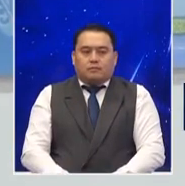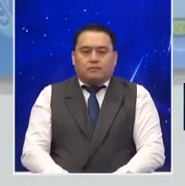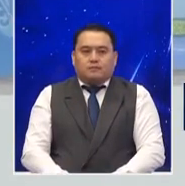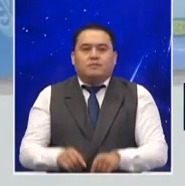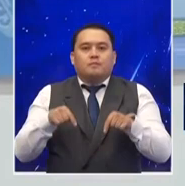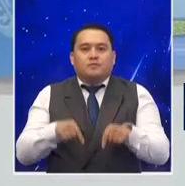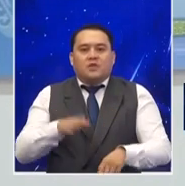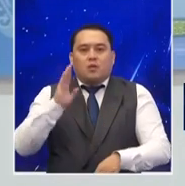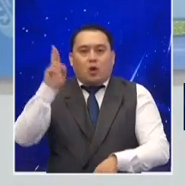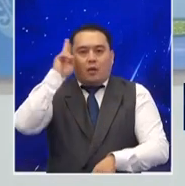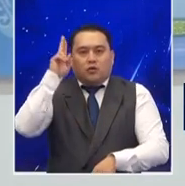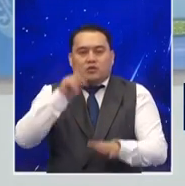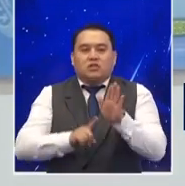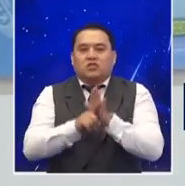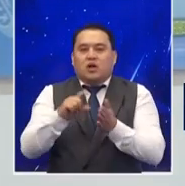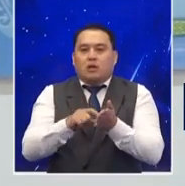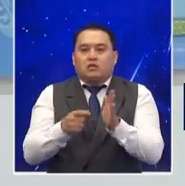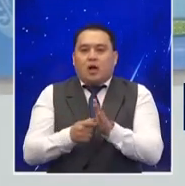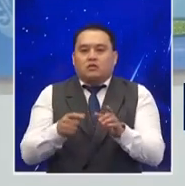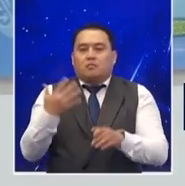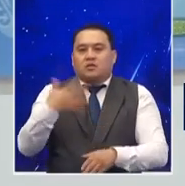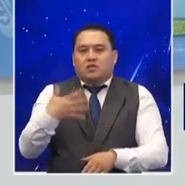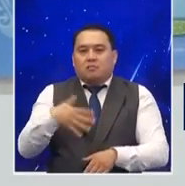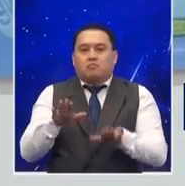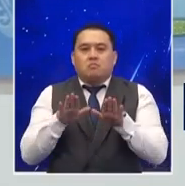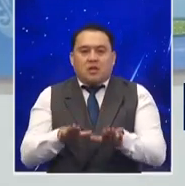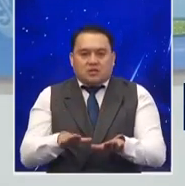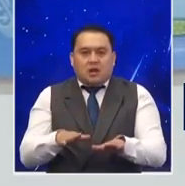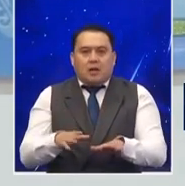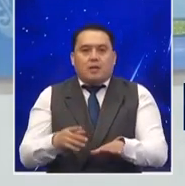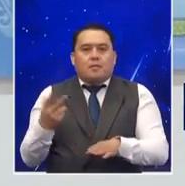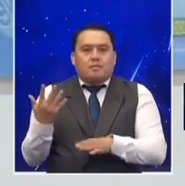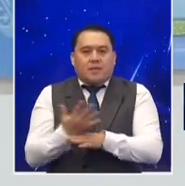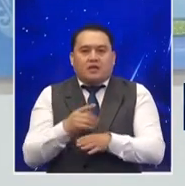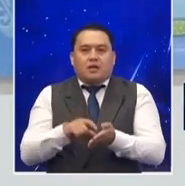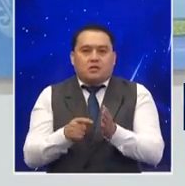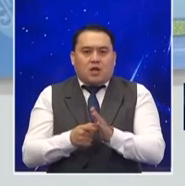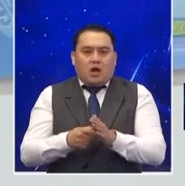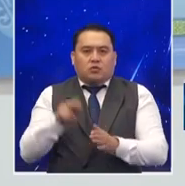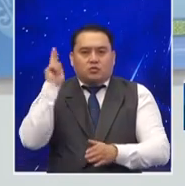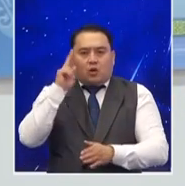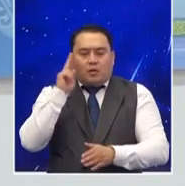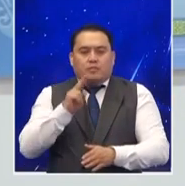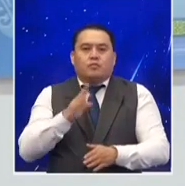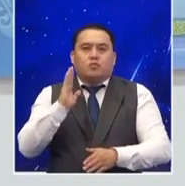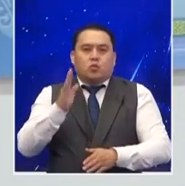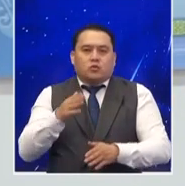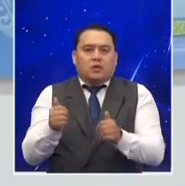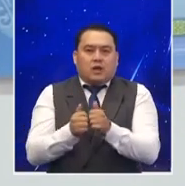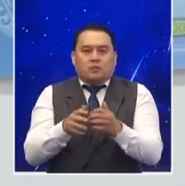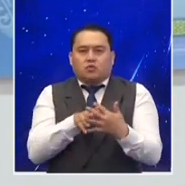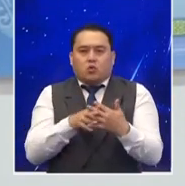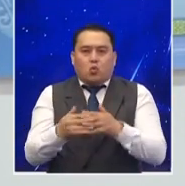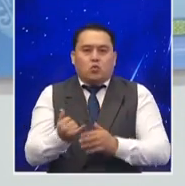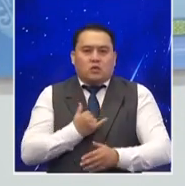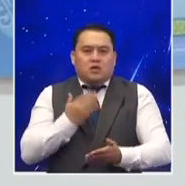Здесь будут обучаться дети начальных классов. Школа на 50 мест. Когда они перейдут в 5 класс, будут ездить в школу села Бакала. Она находится неподалеку. У